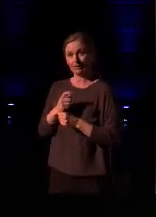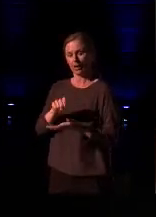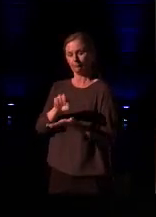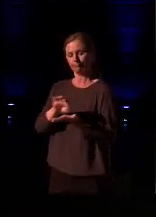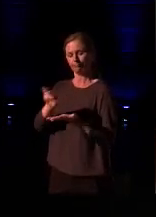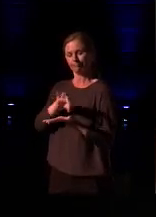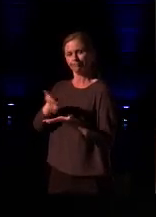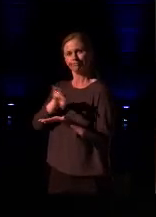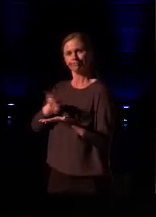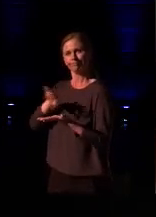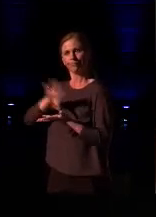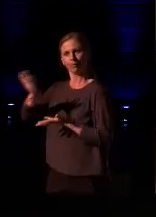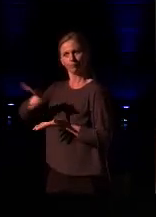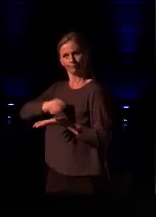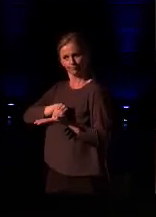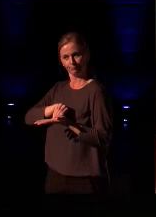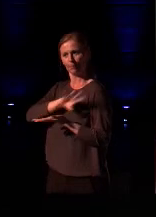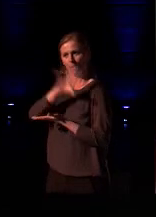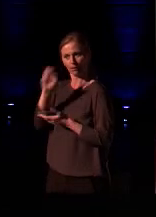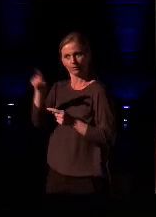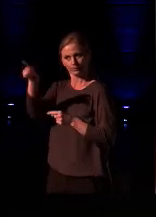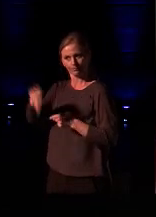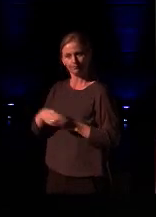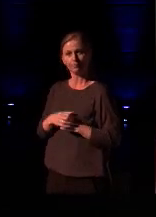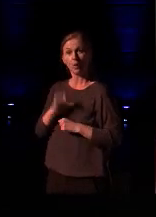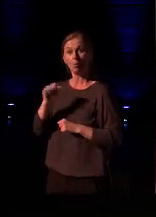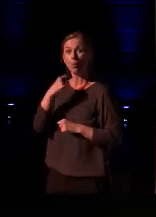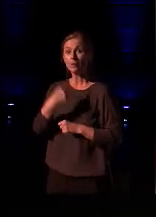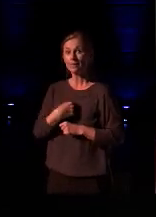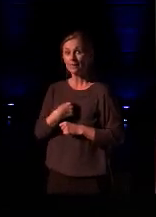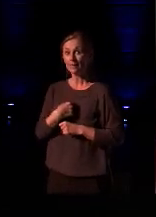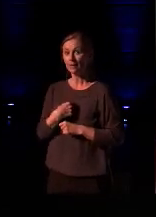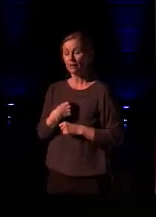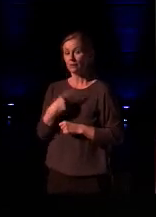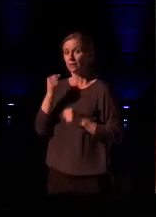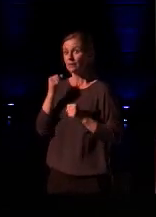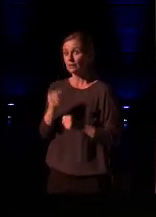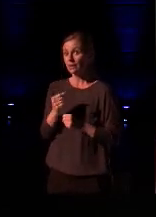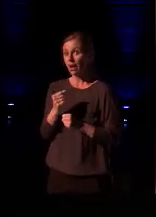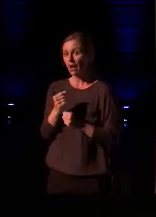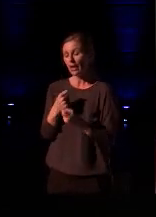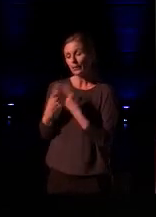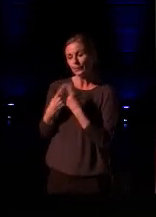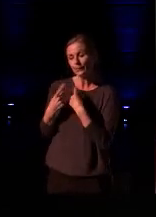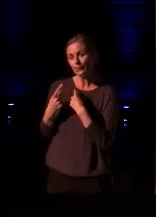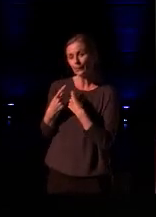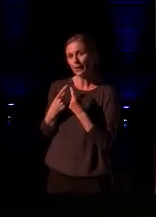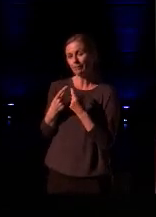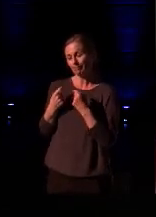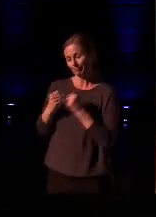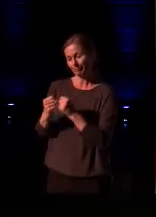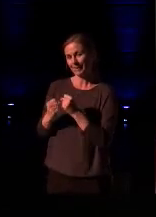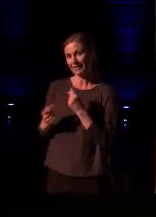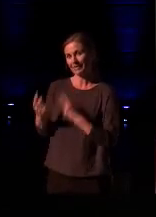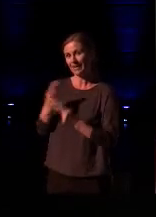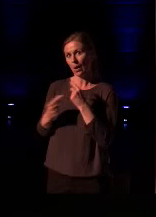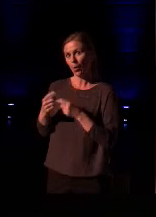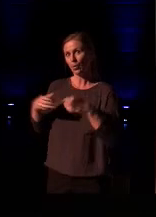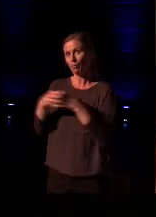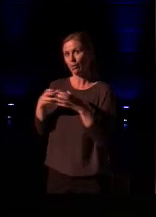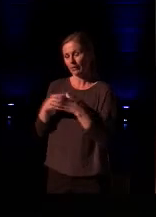pennen og tatt vare på. Og så må jeg si også at vi skal ha fire dialogmøter rundt i landet under disse fire